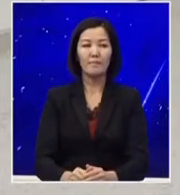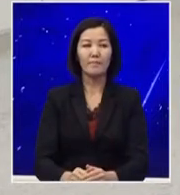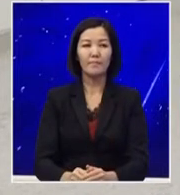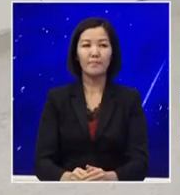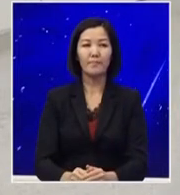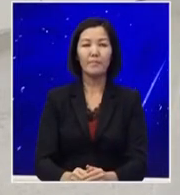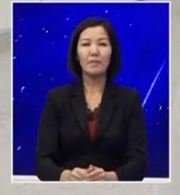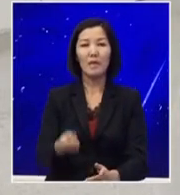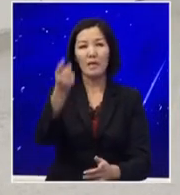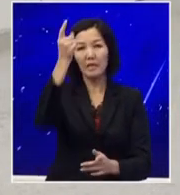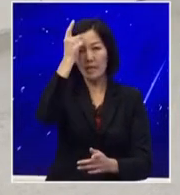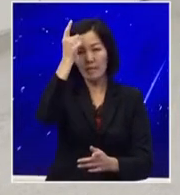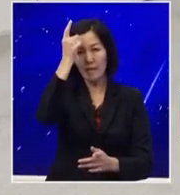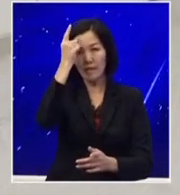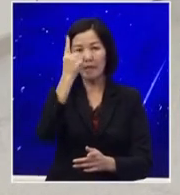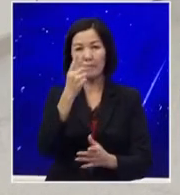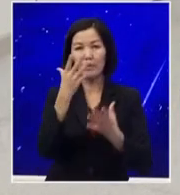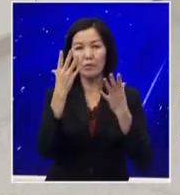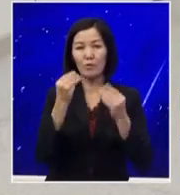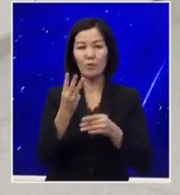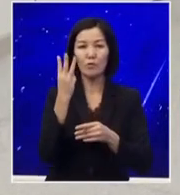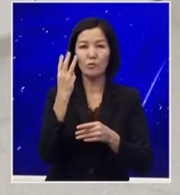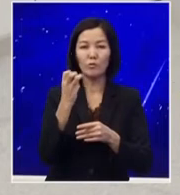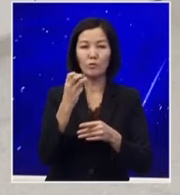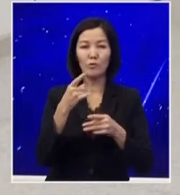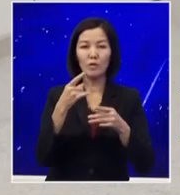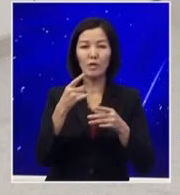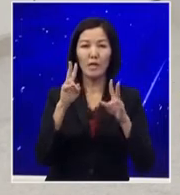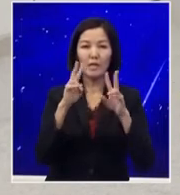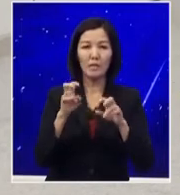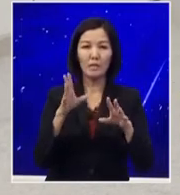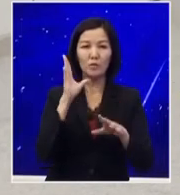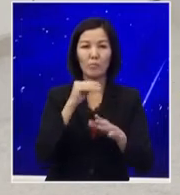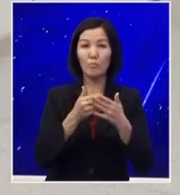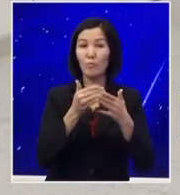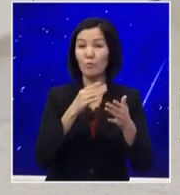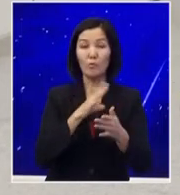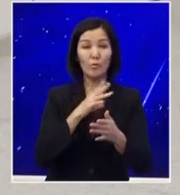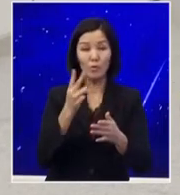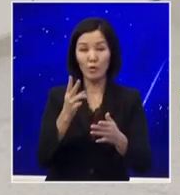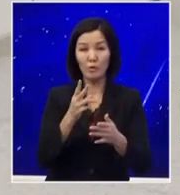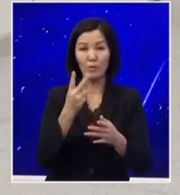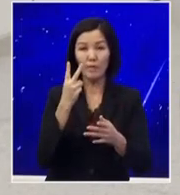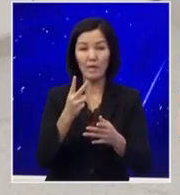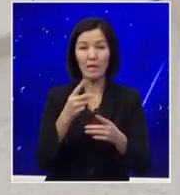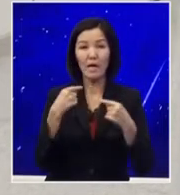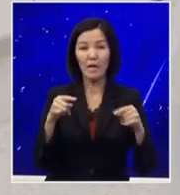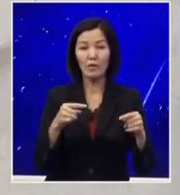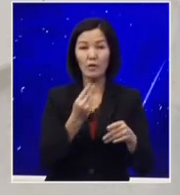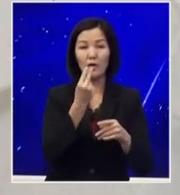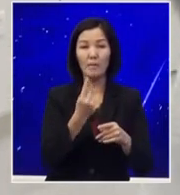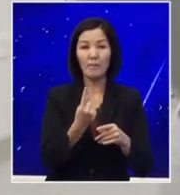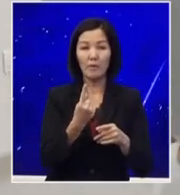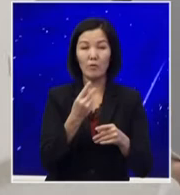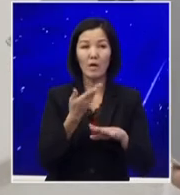Мына германиялық Росис аппараты тәулігіне 300 рентген суретін түсіруге қауқарлы. Мен бұрын мұндайды көрмеппін. Екі түрлі пластинасы бар. Бірі цифрлы.